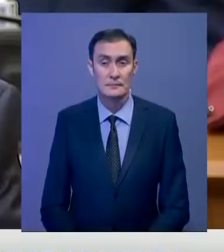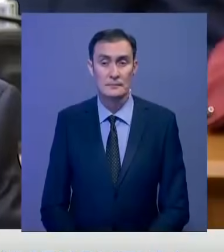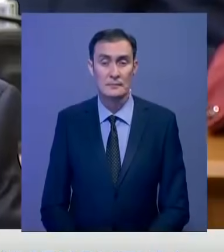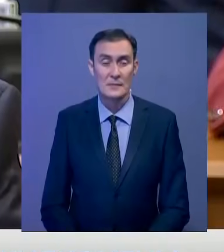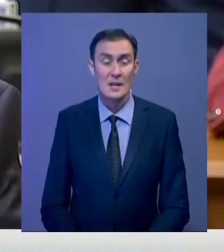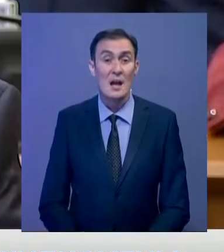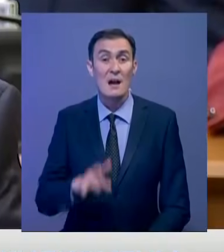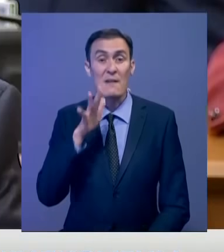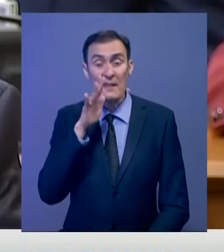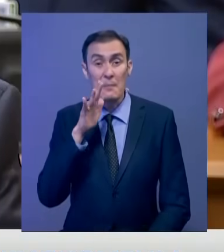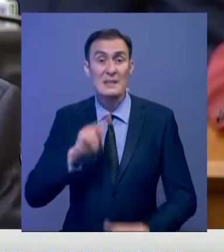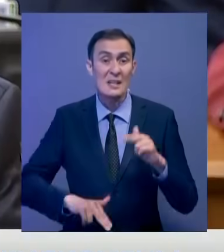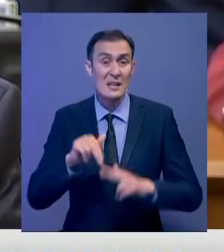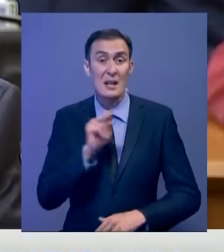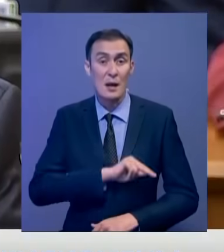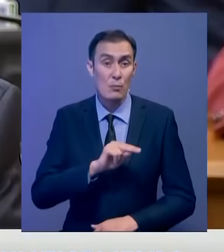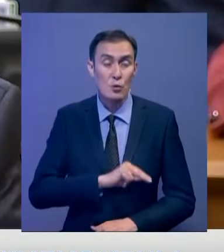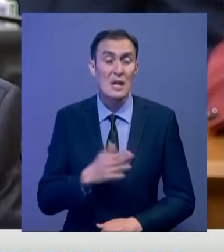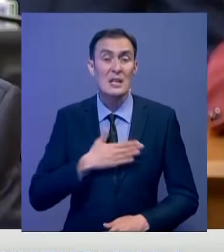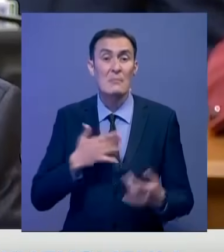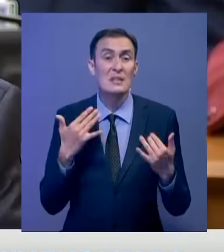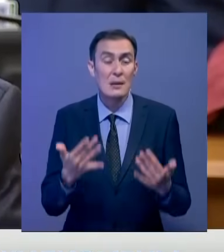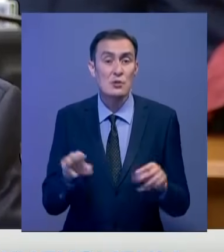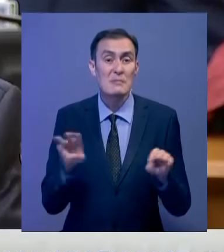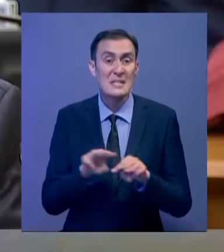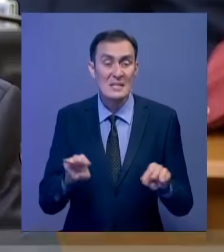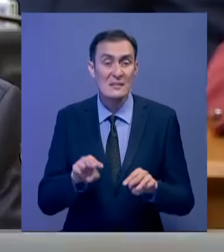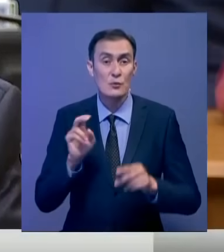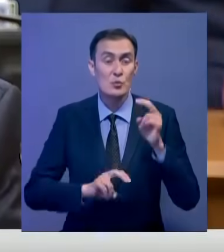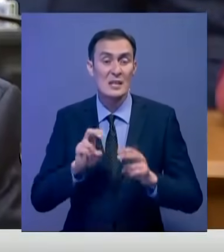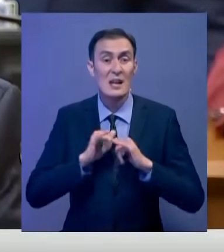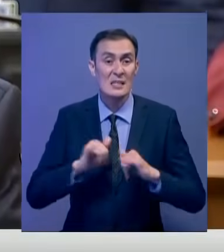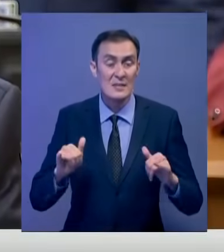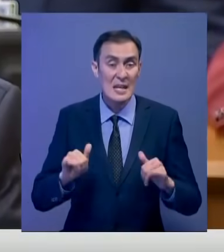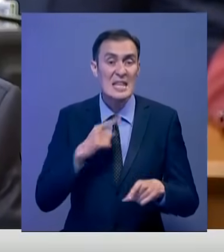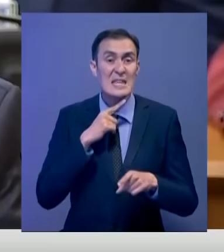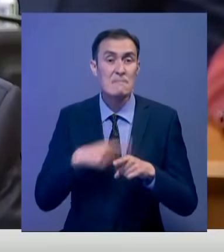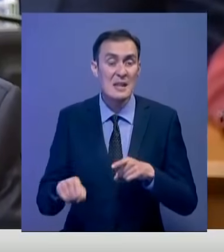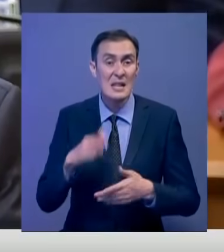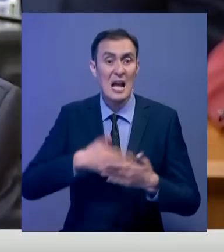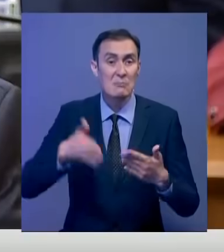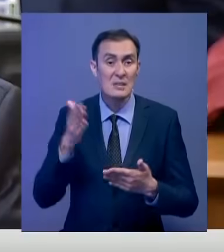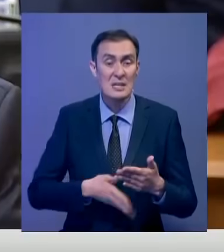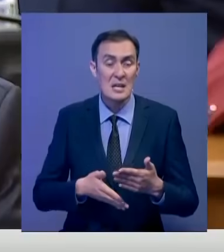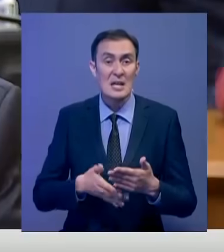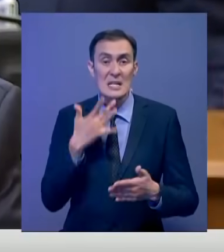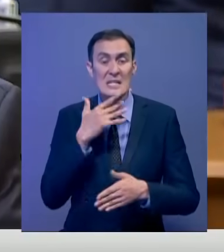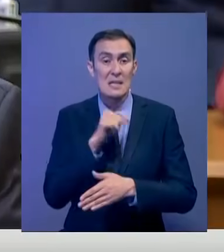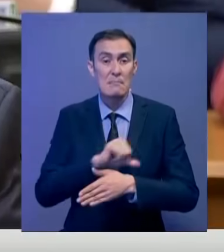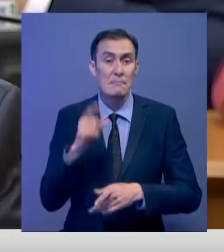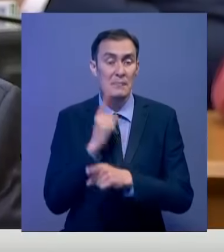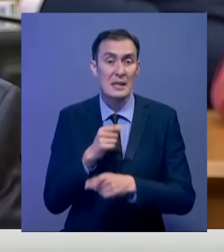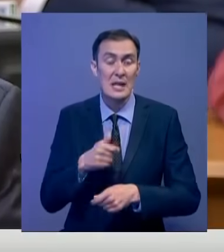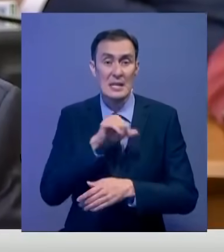В самый разгар строительного сезона требуется Министерству индустрии и инфраструктурного развития немедленно отменить запрет на импорт, а при